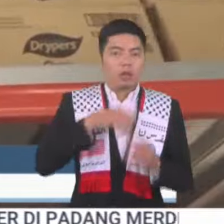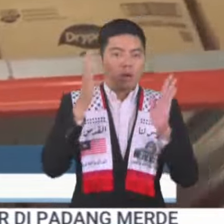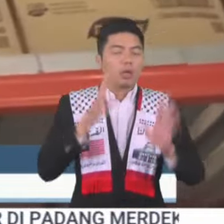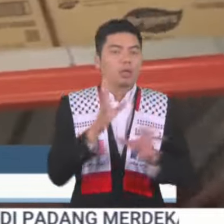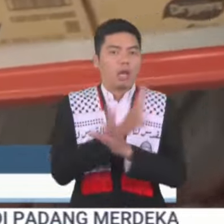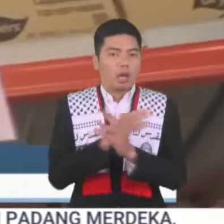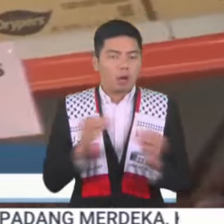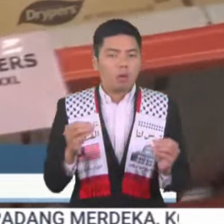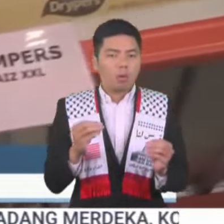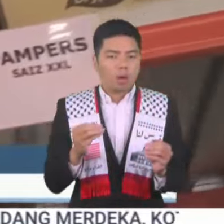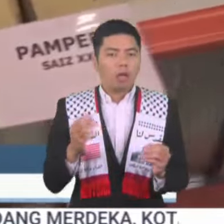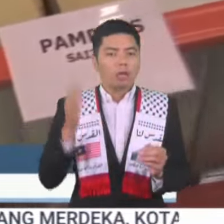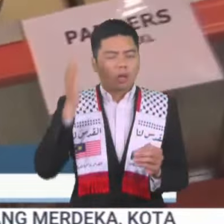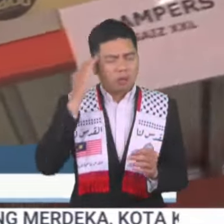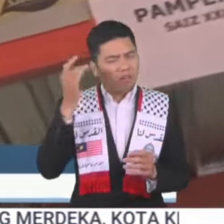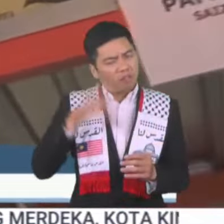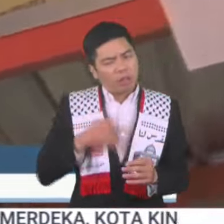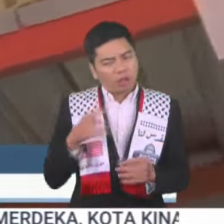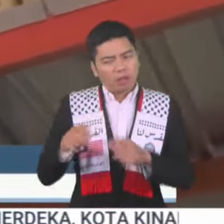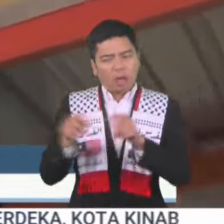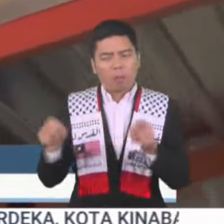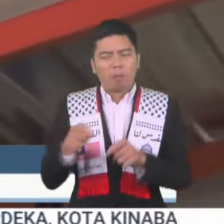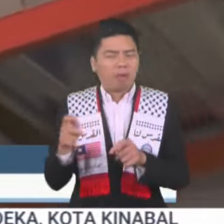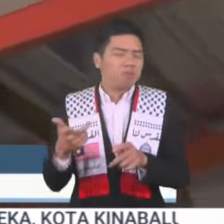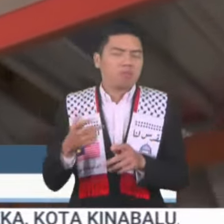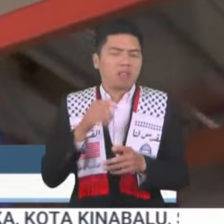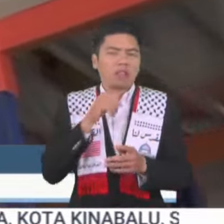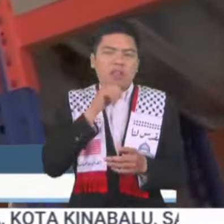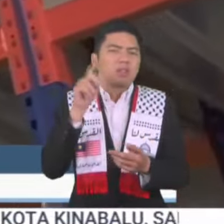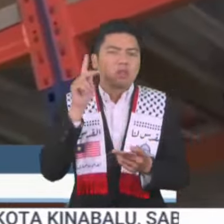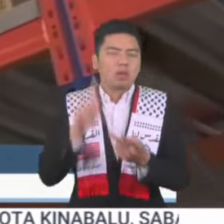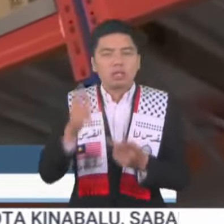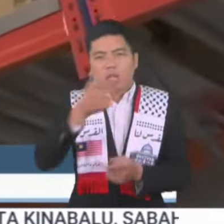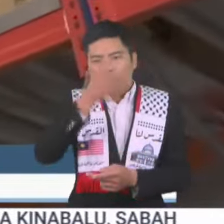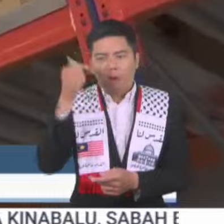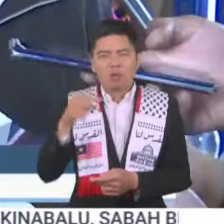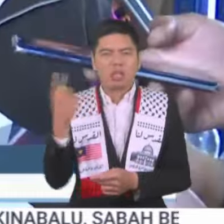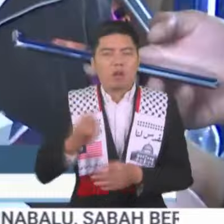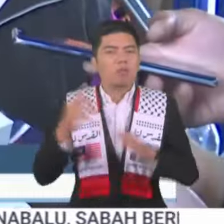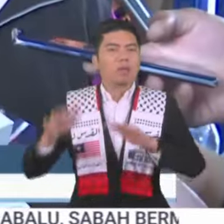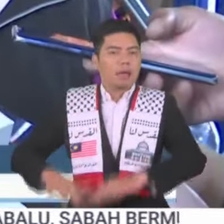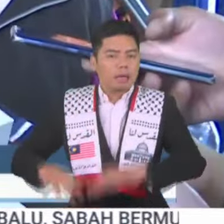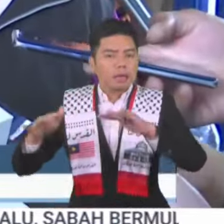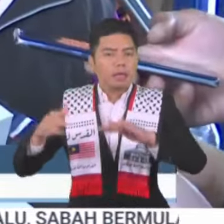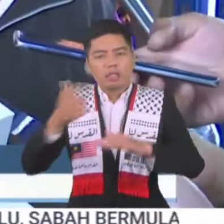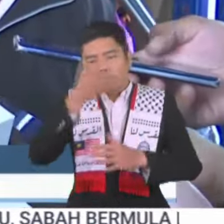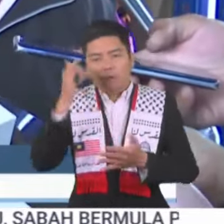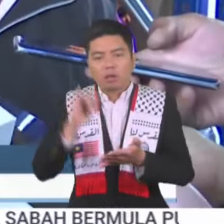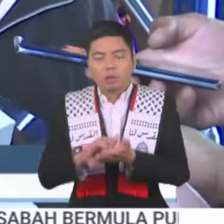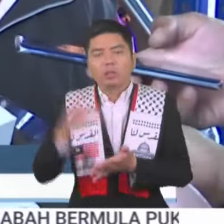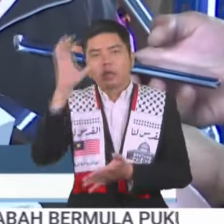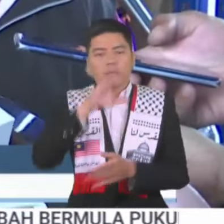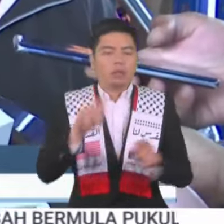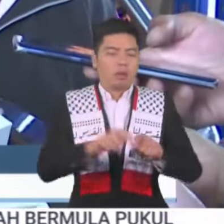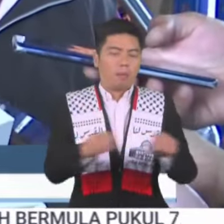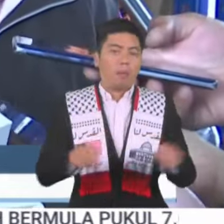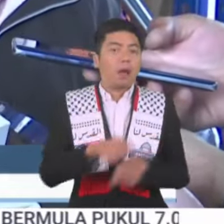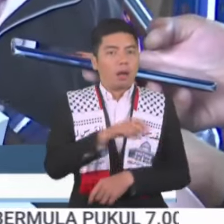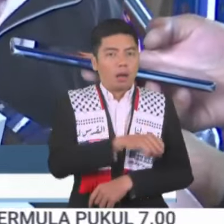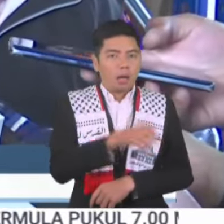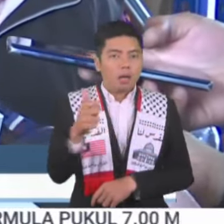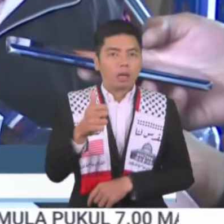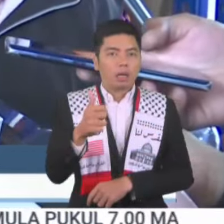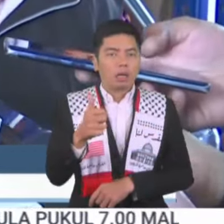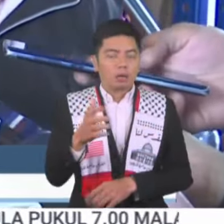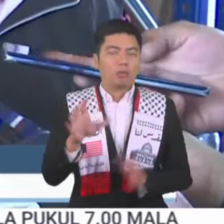tahu saya cakap itu tidak bersesuaian kerana ianya tempat itu mungkin berlaku je banjir. Jadi kita kena cari tempat lain lagi. Miri pun,